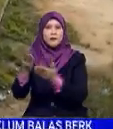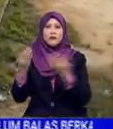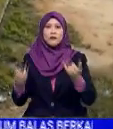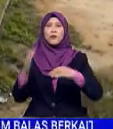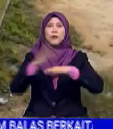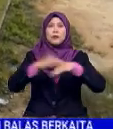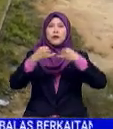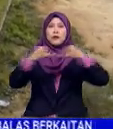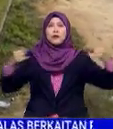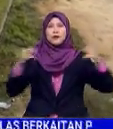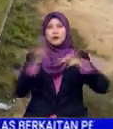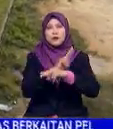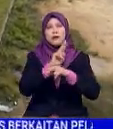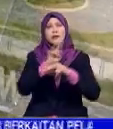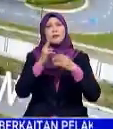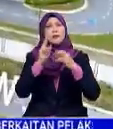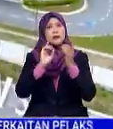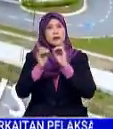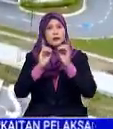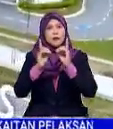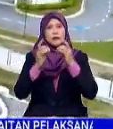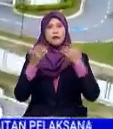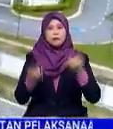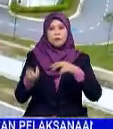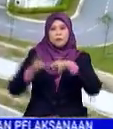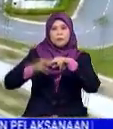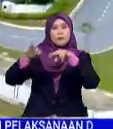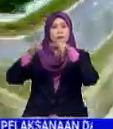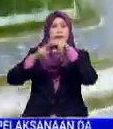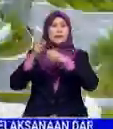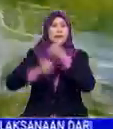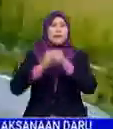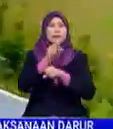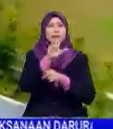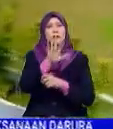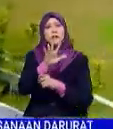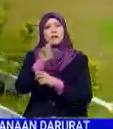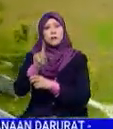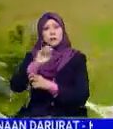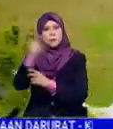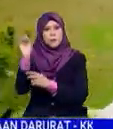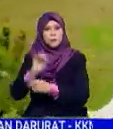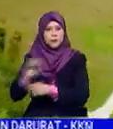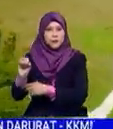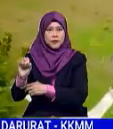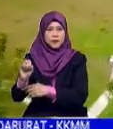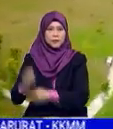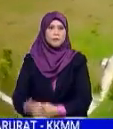iProperty mencatat pertambahan kunjungan tahun ke tahun sebanyak 51%.